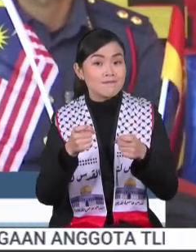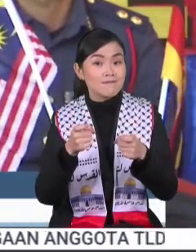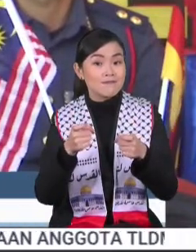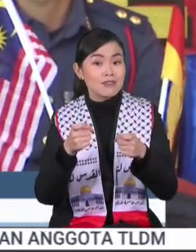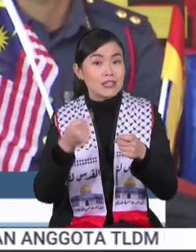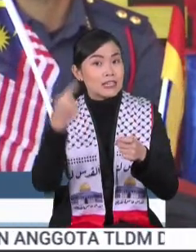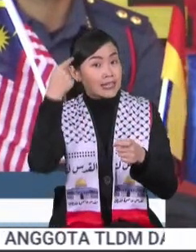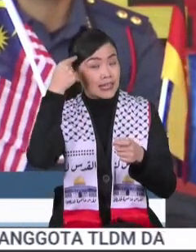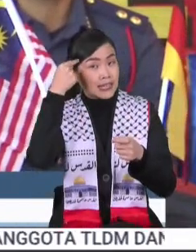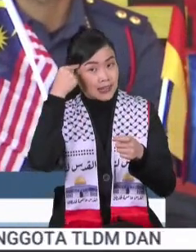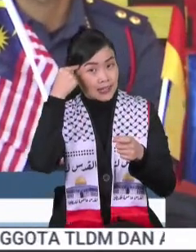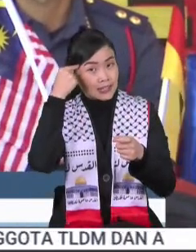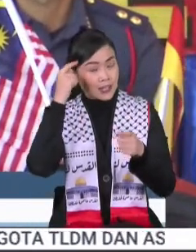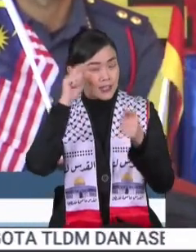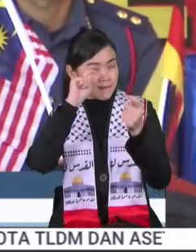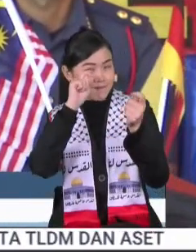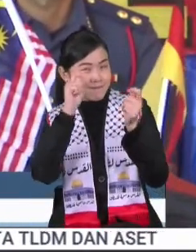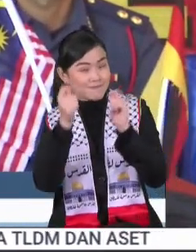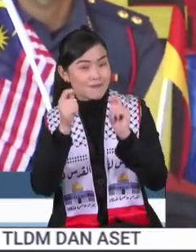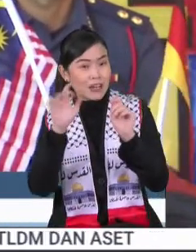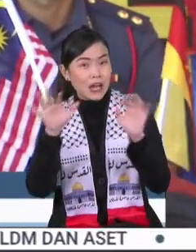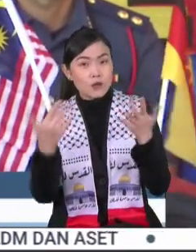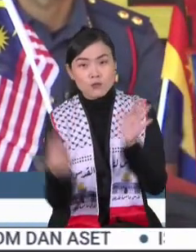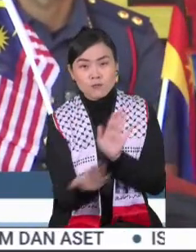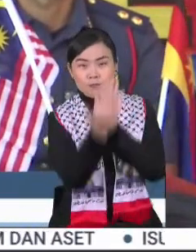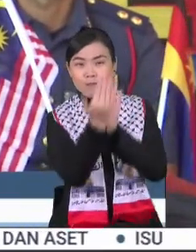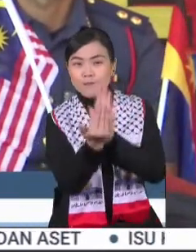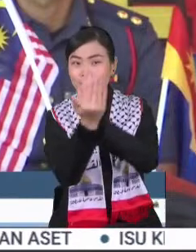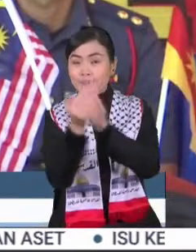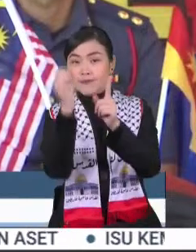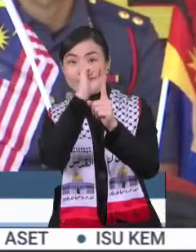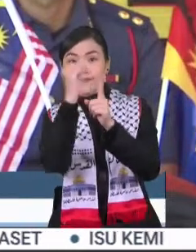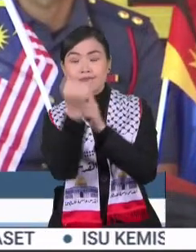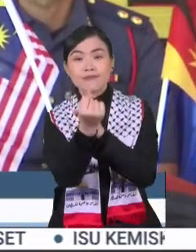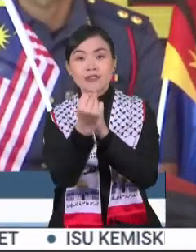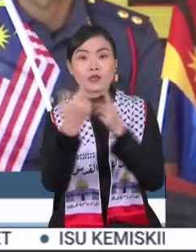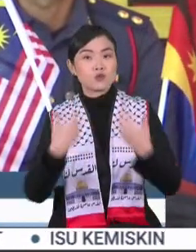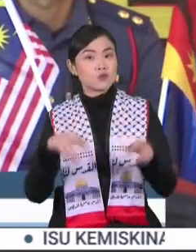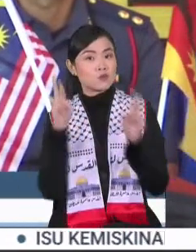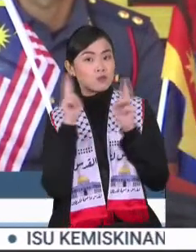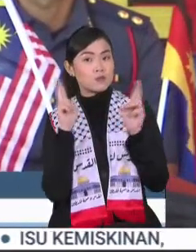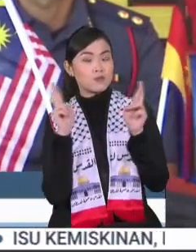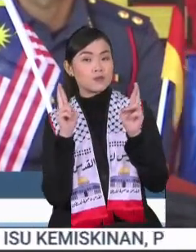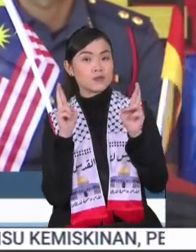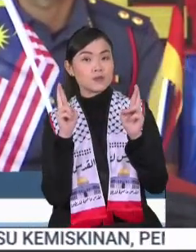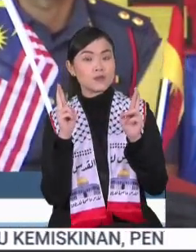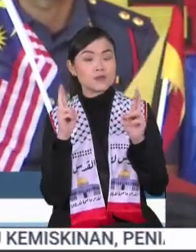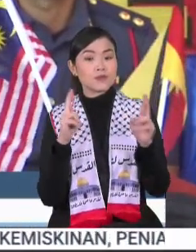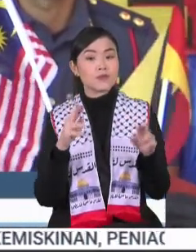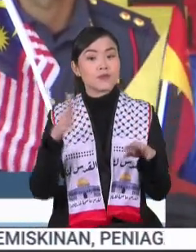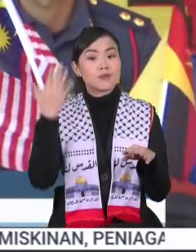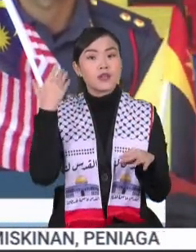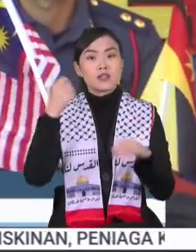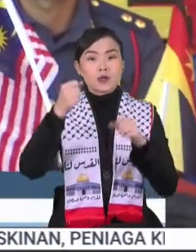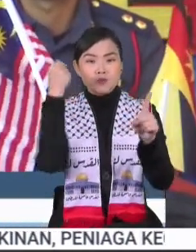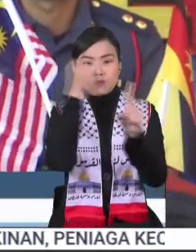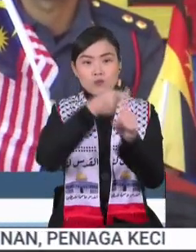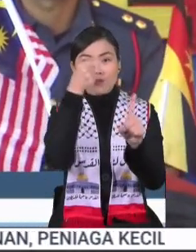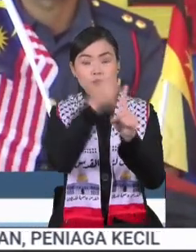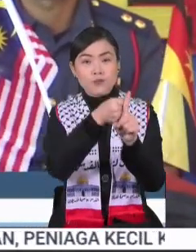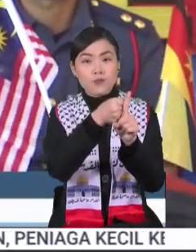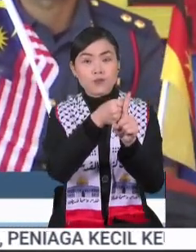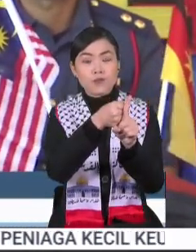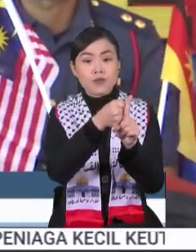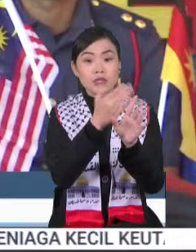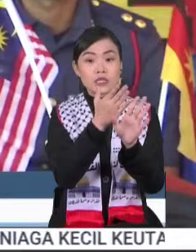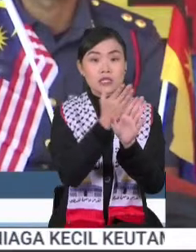pemikiran kita terhadap kejadian iniana kita bersedia sebab dalam engagement kita baru ini kita buat advokasi ya